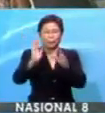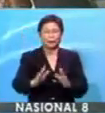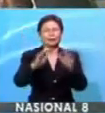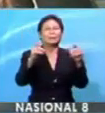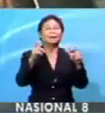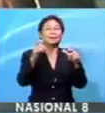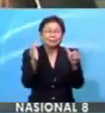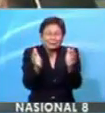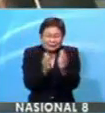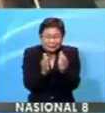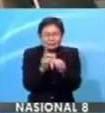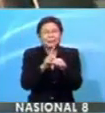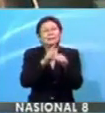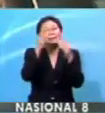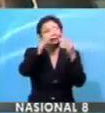seluruh